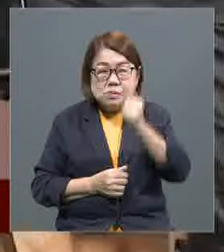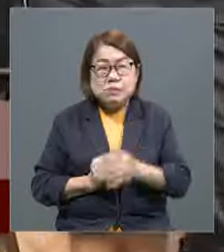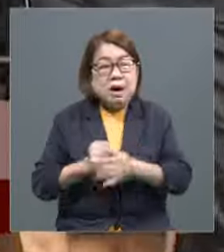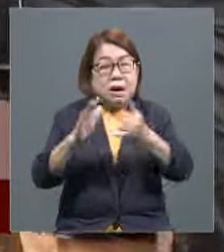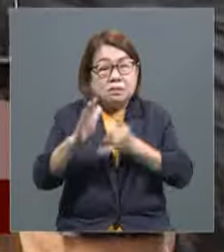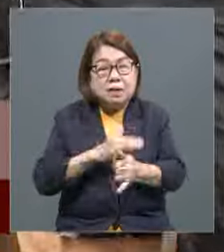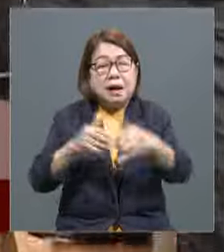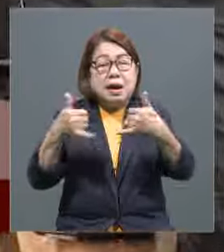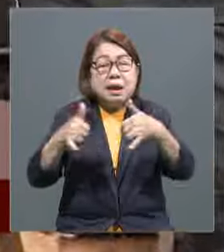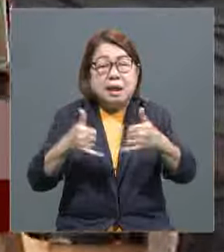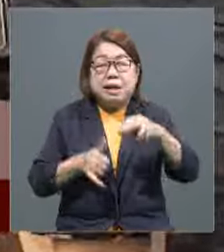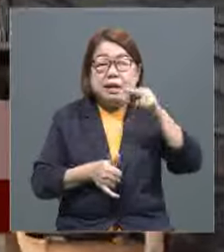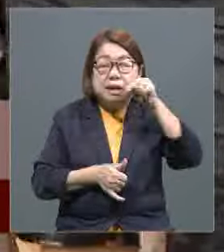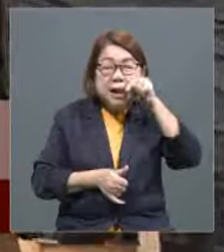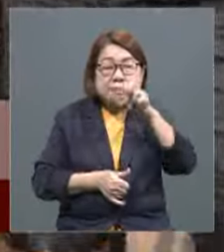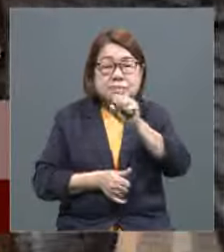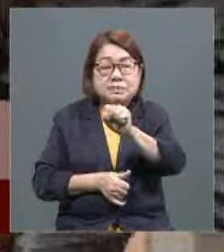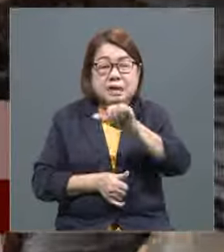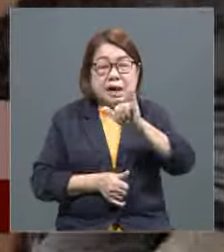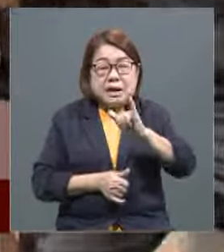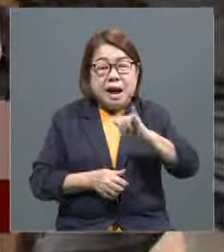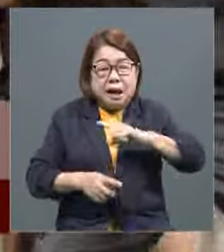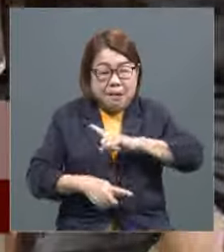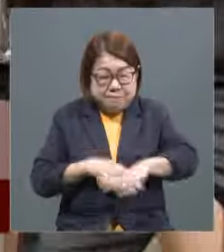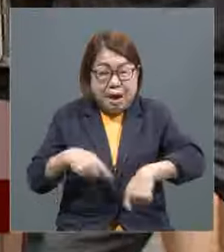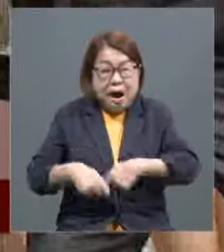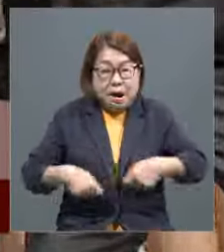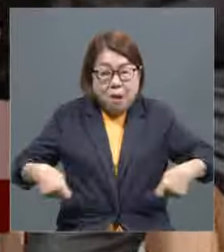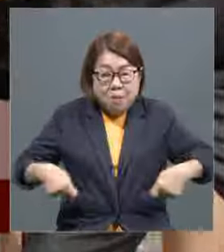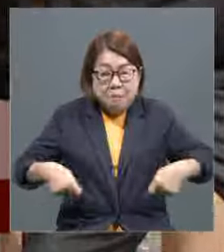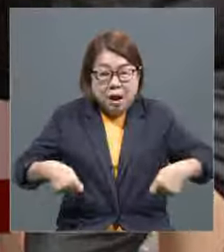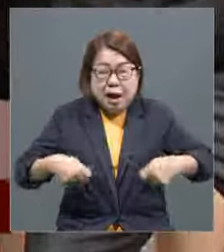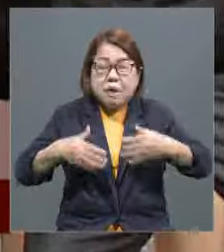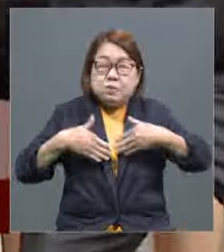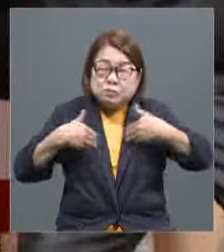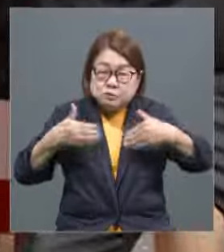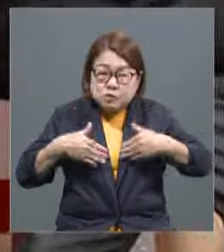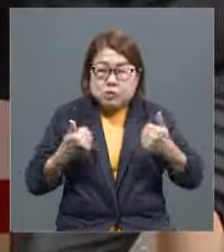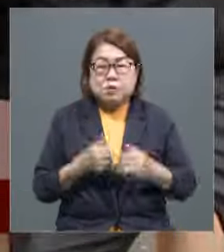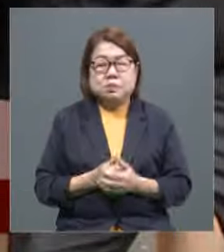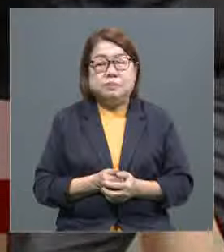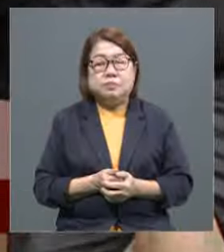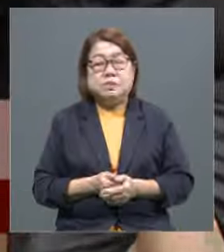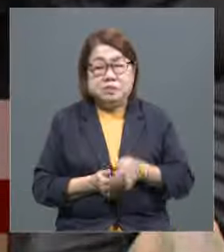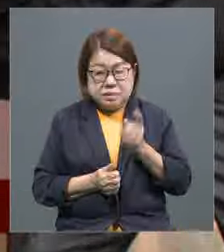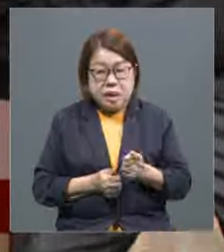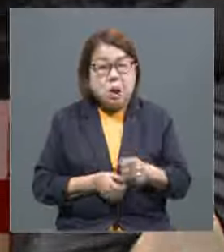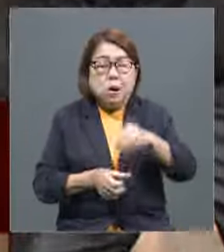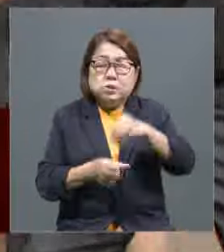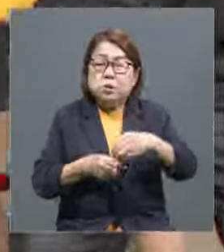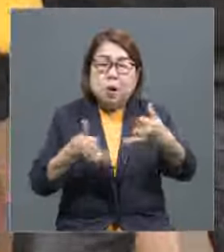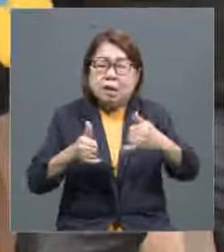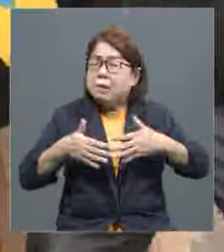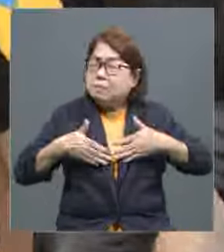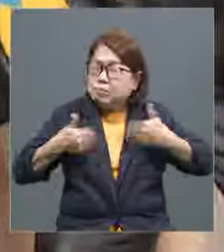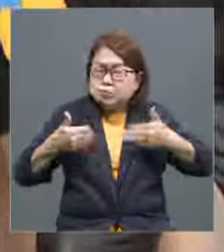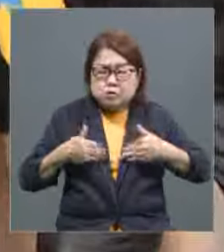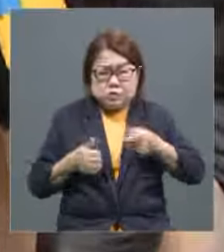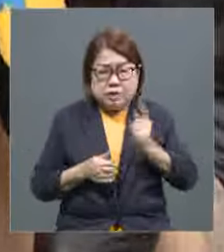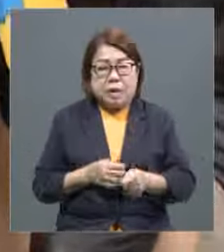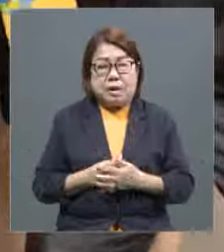กรานต์สยามผ้าขาวม้าอยู่เย็นเป็นสุขต้องบอกว่ายิ่งอยู่เย็นยิ่งสนุกจริงๆค่ะเพราะว่า